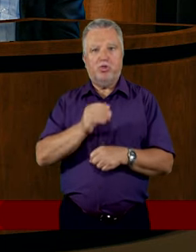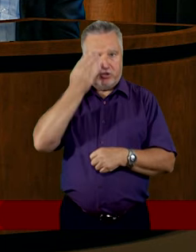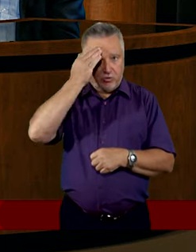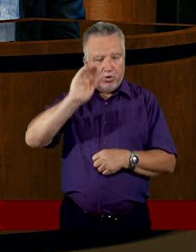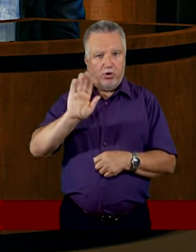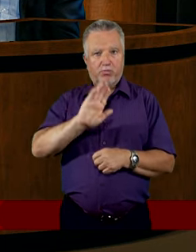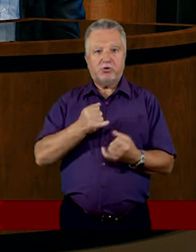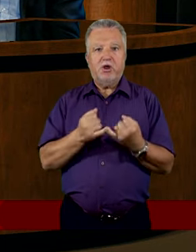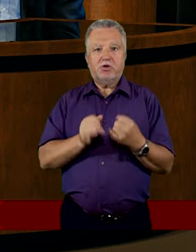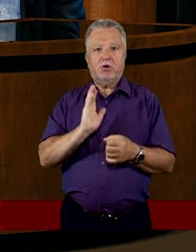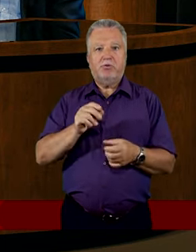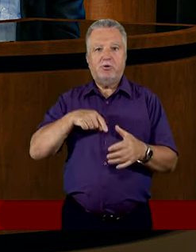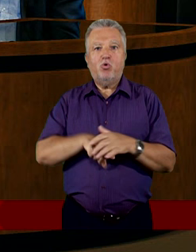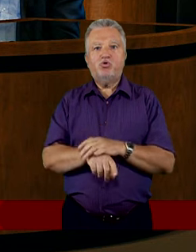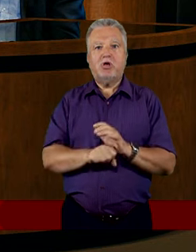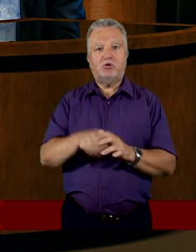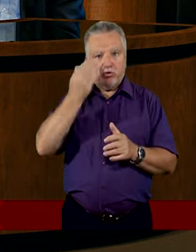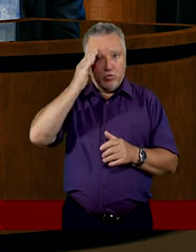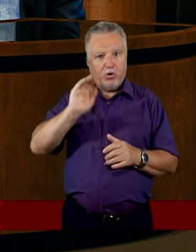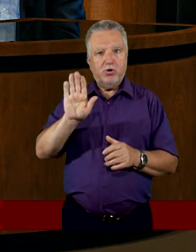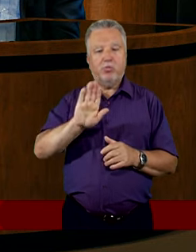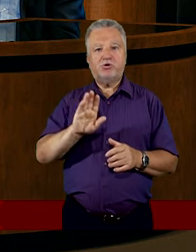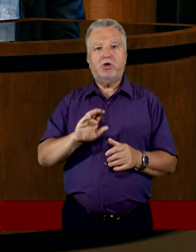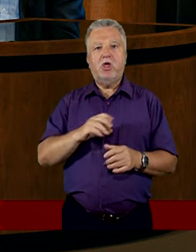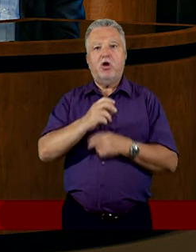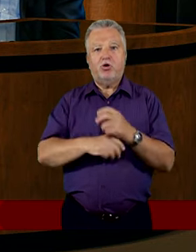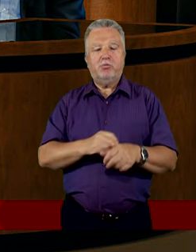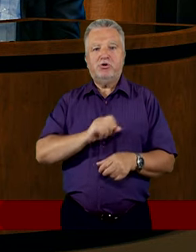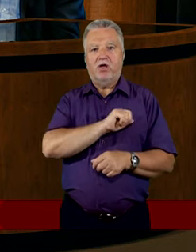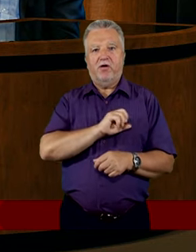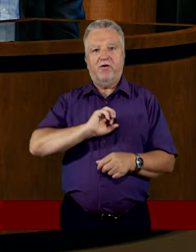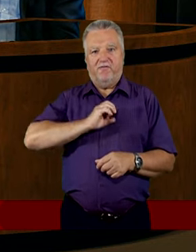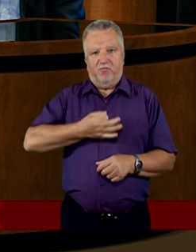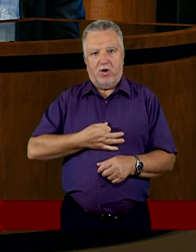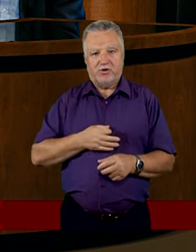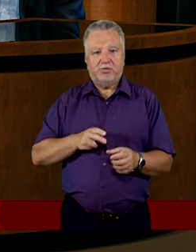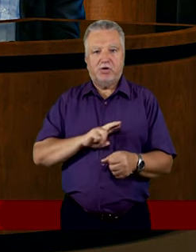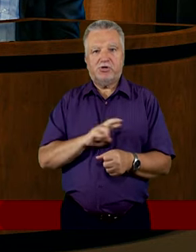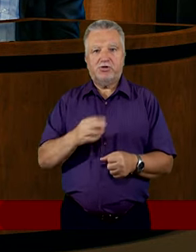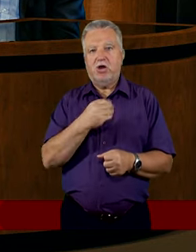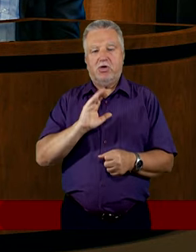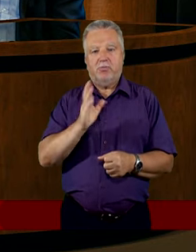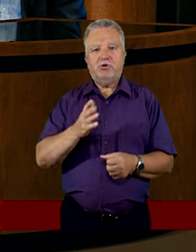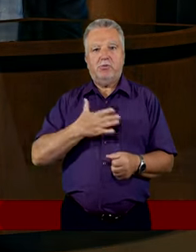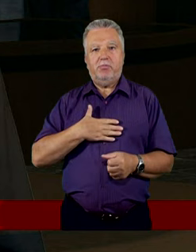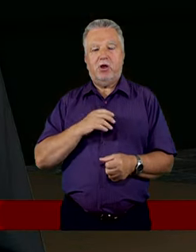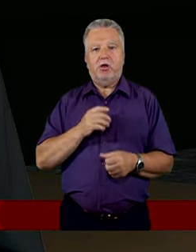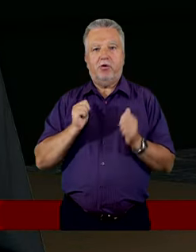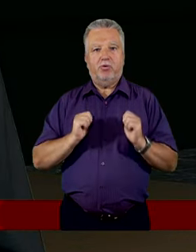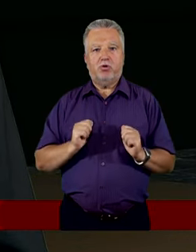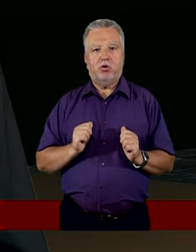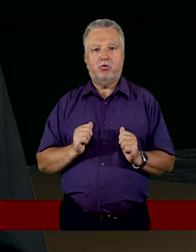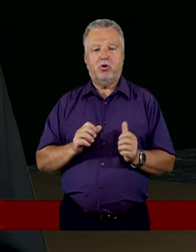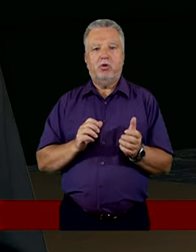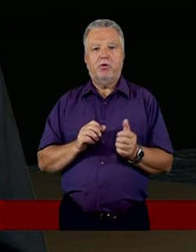kiedy będziemy uciekać od woli Bożej, a będziemy czynić własne rzeczy, czy nawet przekraczać wolą, tego pokoju nie będziemy mieli. Więc w pewnym